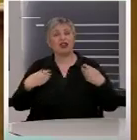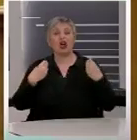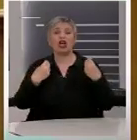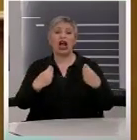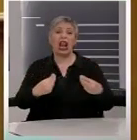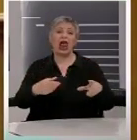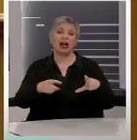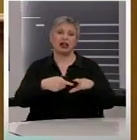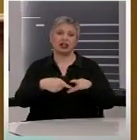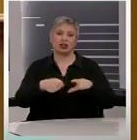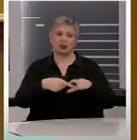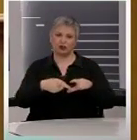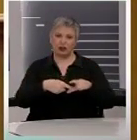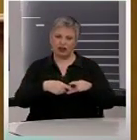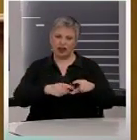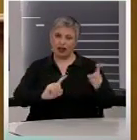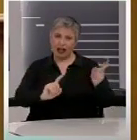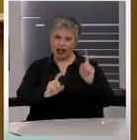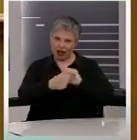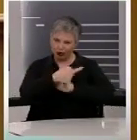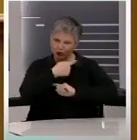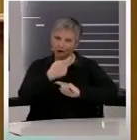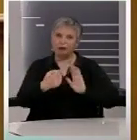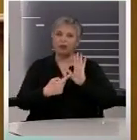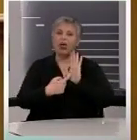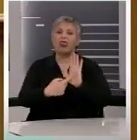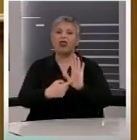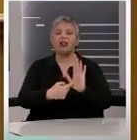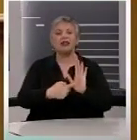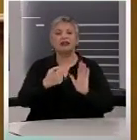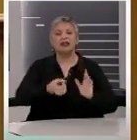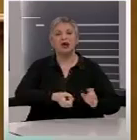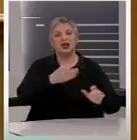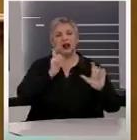που φαίνεται ανωδική η πορεία της Νέας Δημοκρατίας.